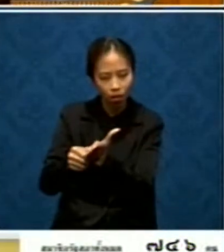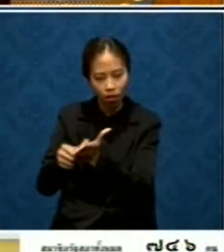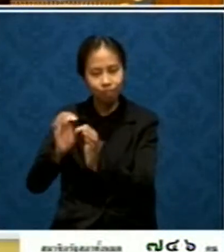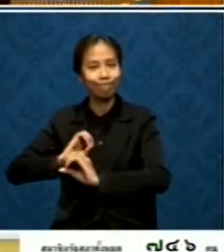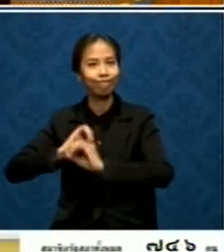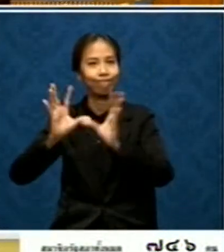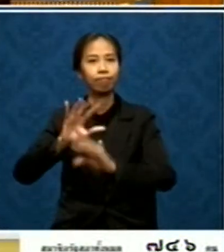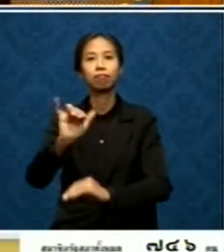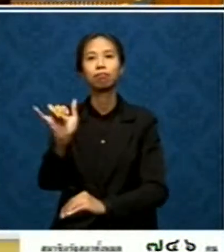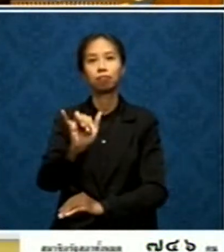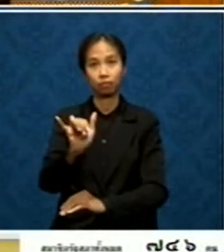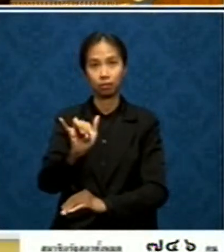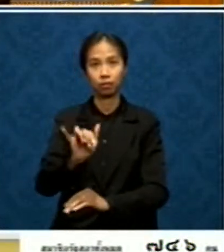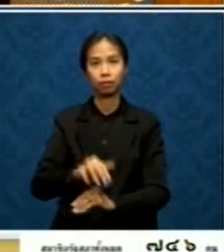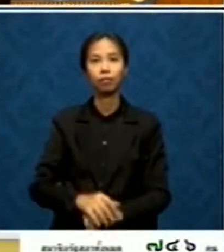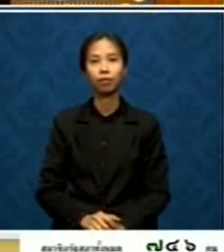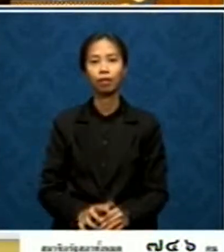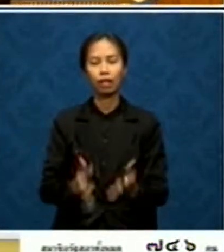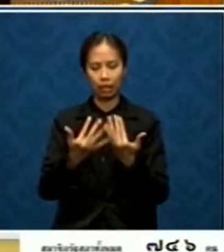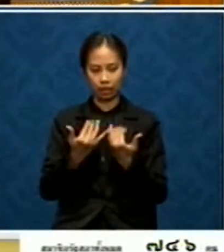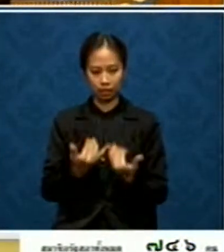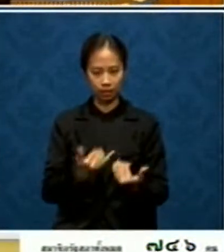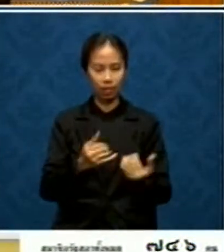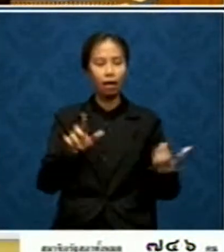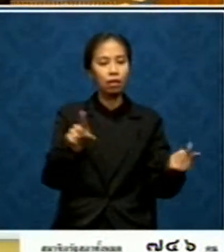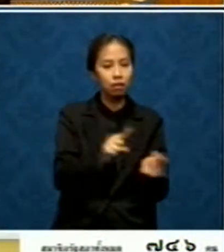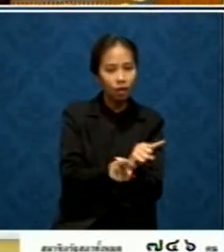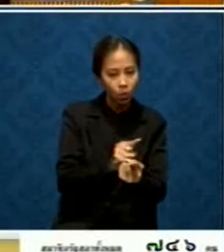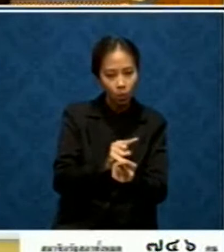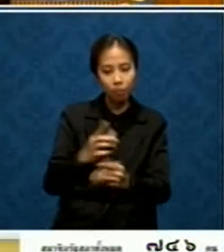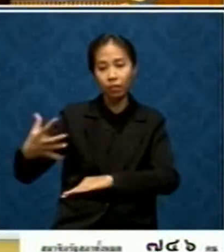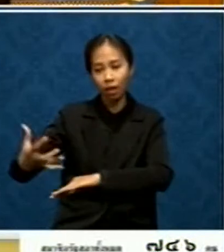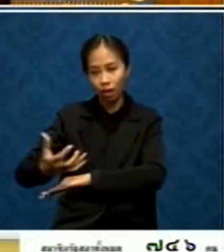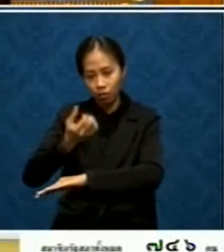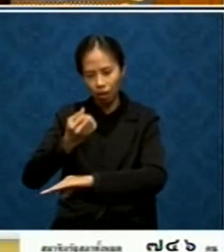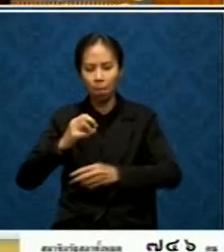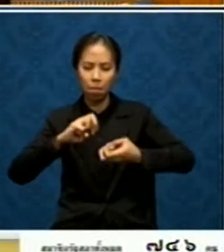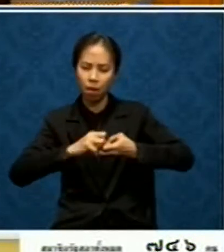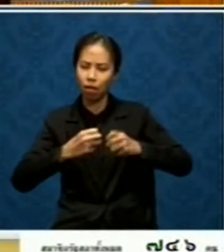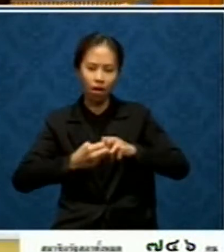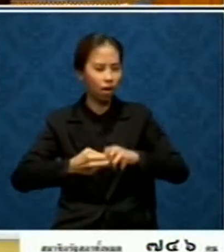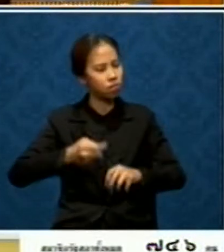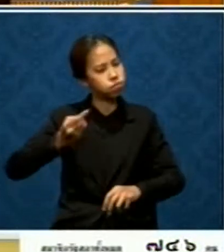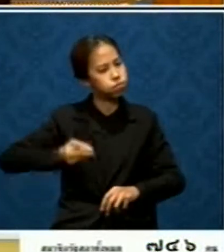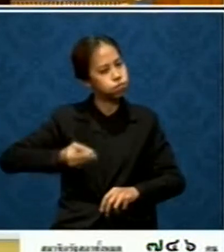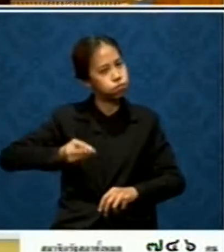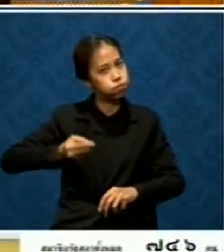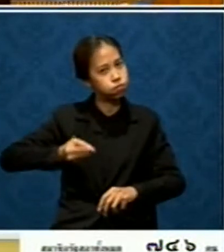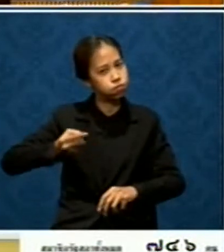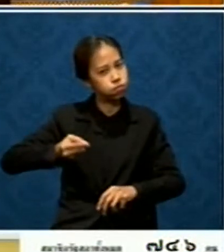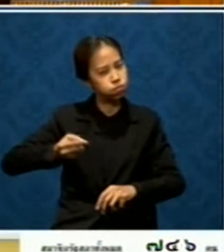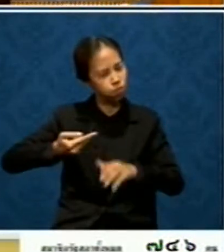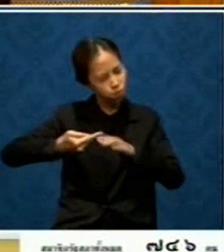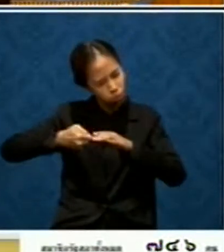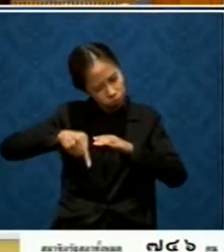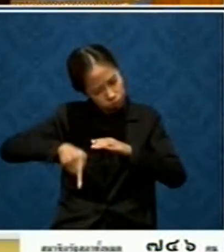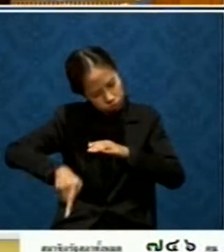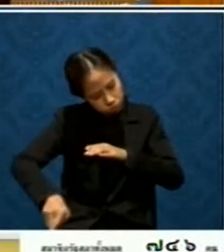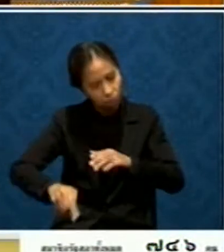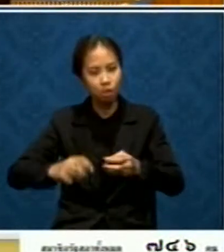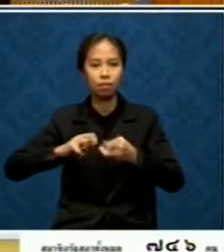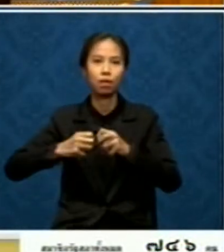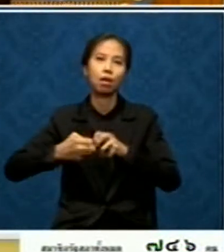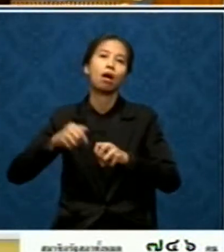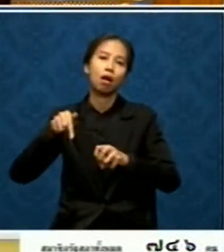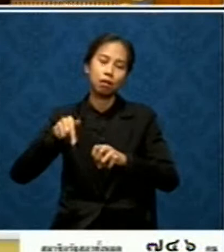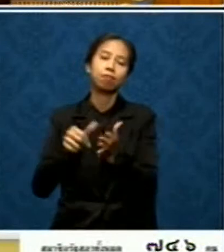มขณะที่ปัญหาสังคมและการเมืองยังคงยืดเยื้อฝังรากลึกและยัง